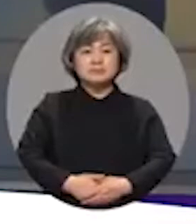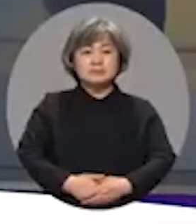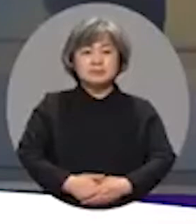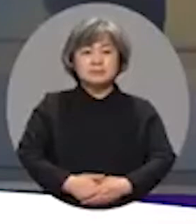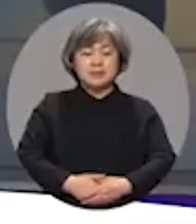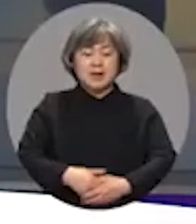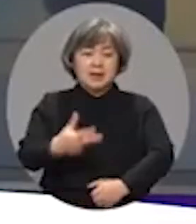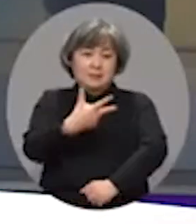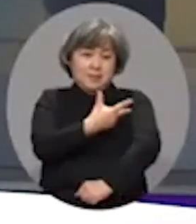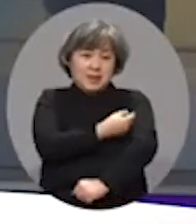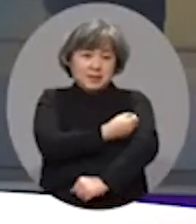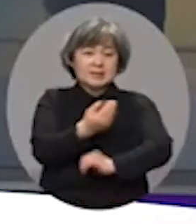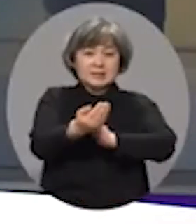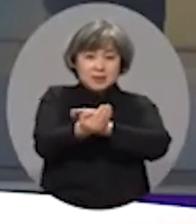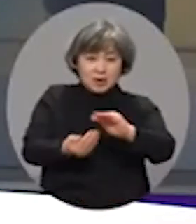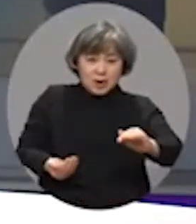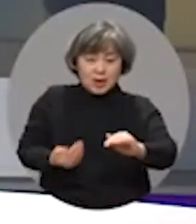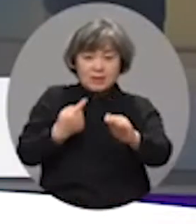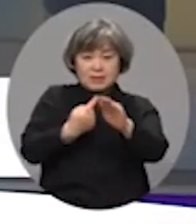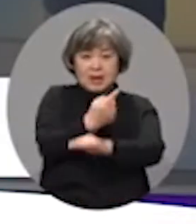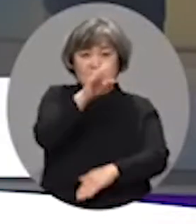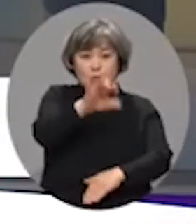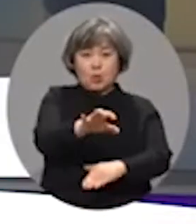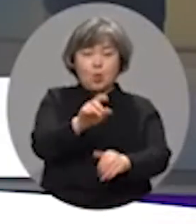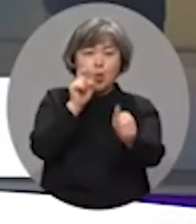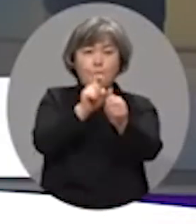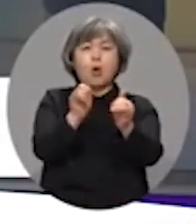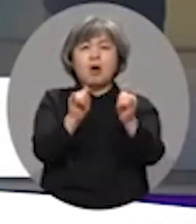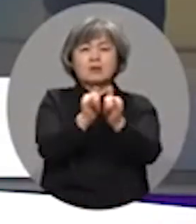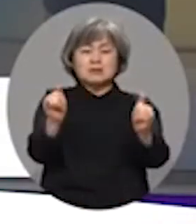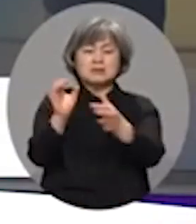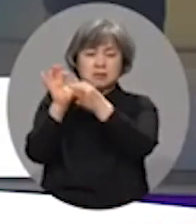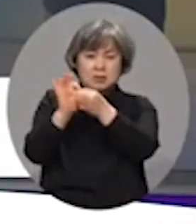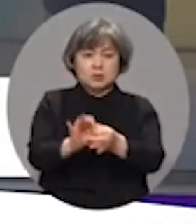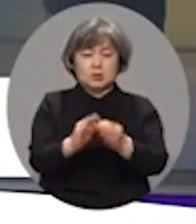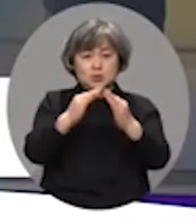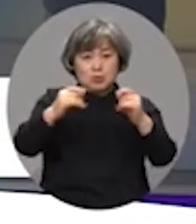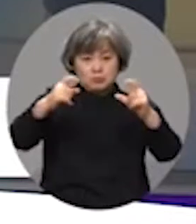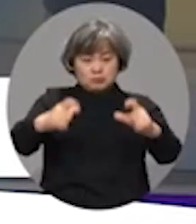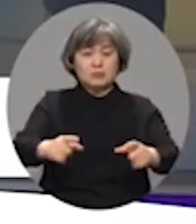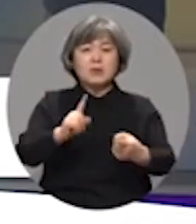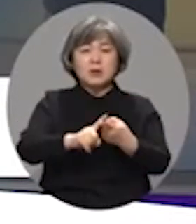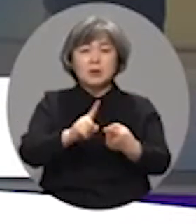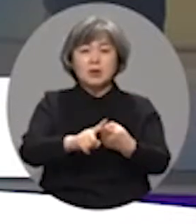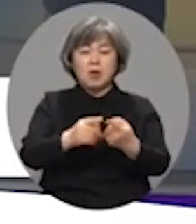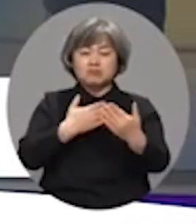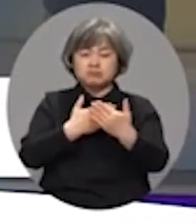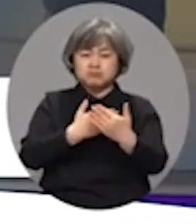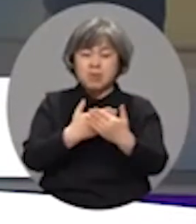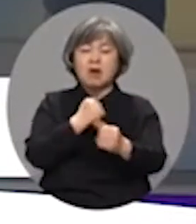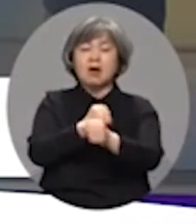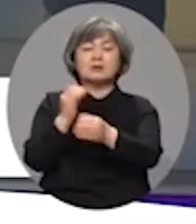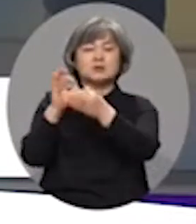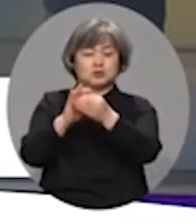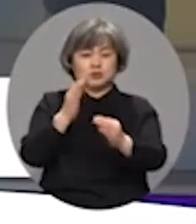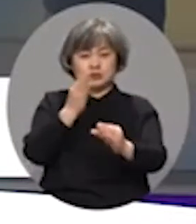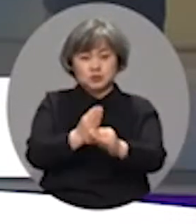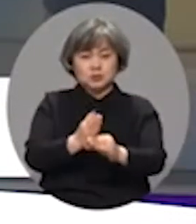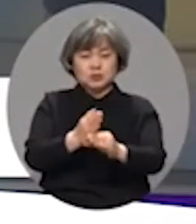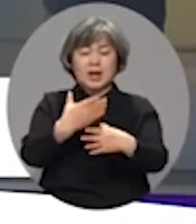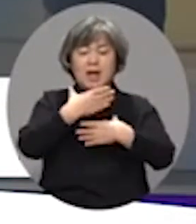백신 접종을 앞두고 타지역 0건 확장자가 잇따르면서 전북 지역에서도 긴장감이 높은데요